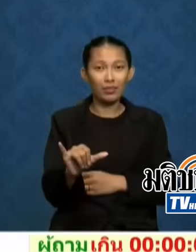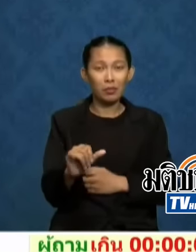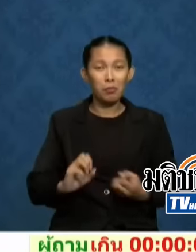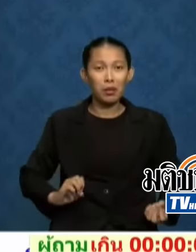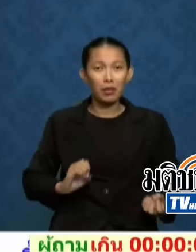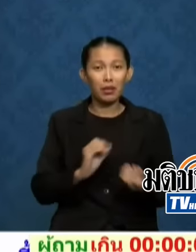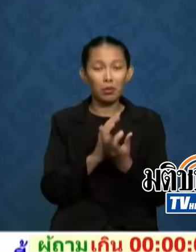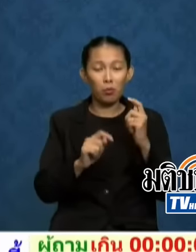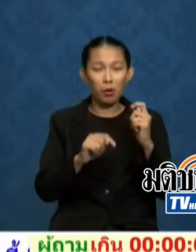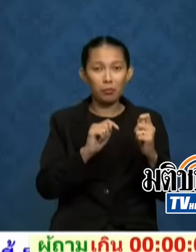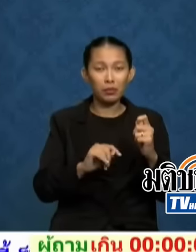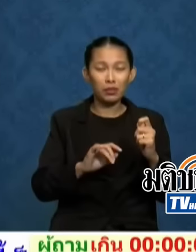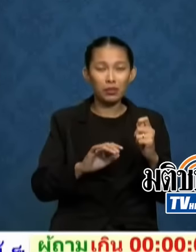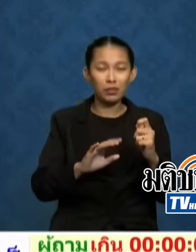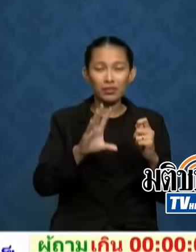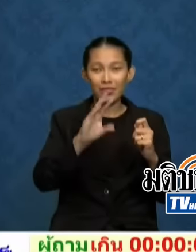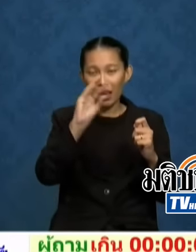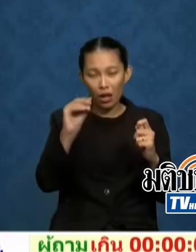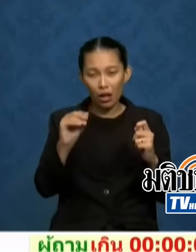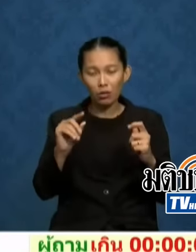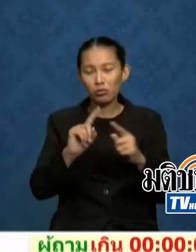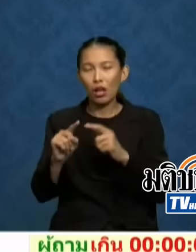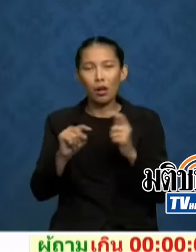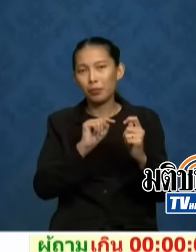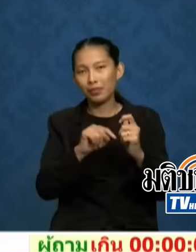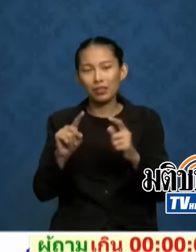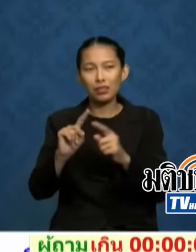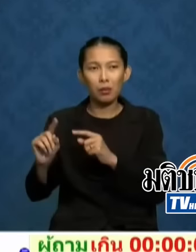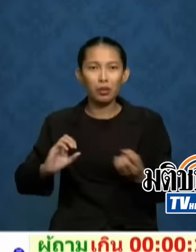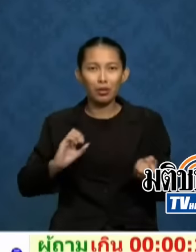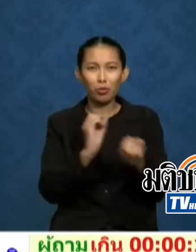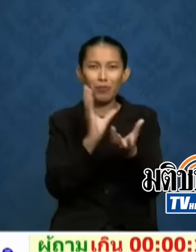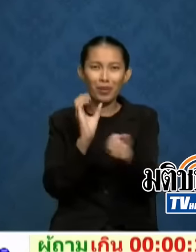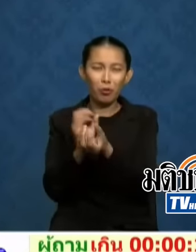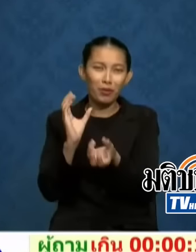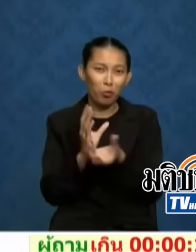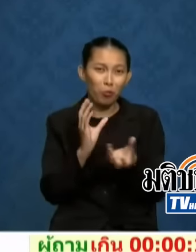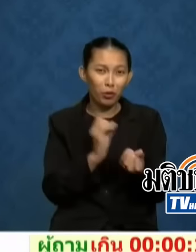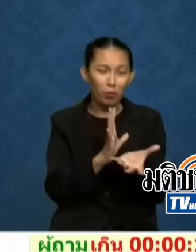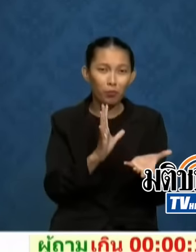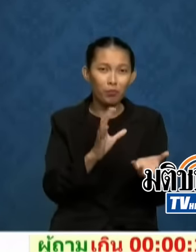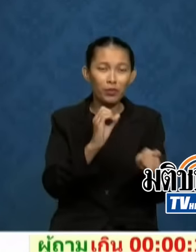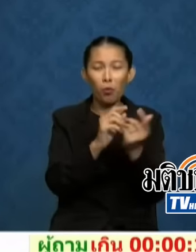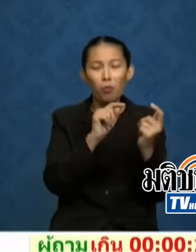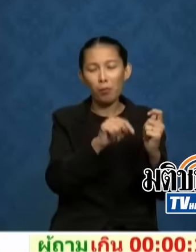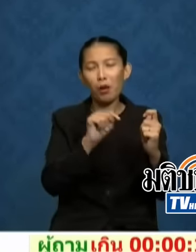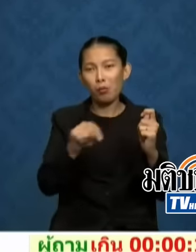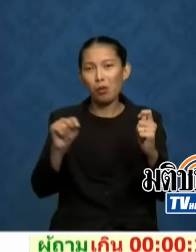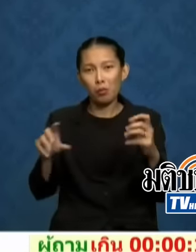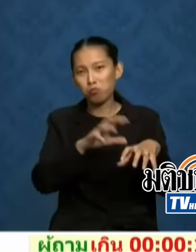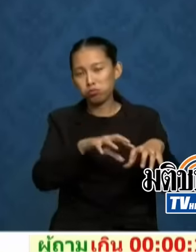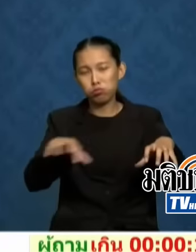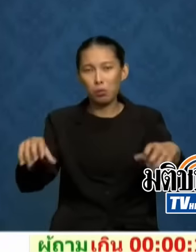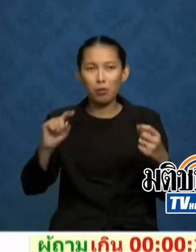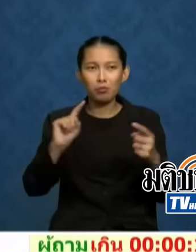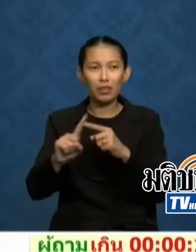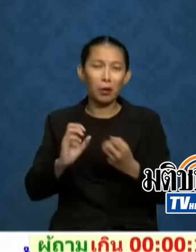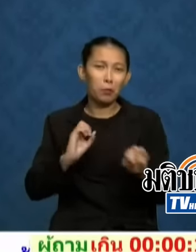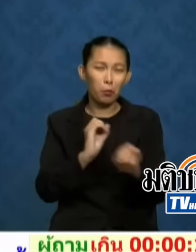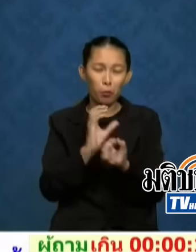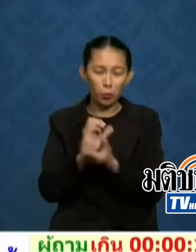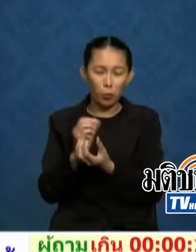มันกระทบทั้งอำเภอเชียงดาวอำเภอแม่แตงอำเภอแม่ริมอำเภอสันทรายอำเภอสันกำแพงอำเภอสารพีอำเภอหางดงสันปะตองและอำเภอเมืองเราจะไม่ได้รวมถึ